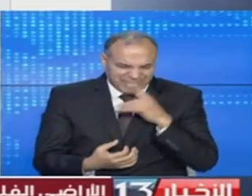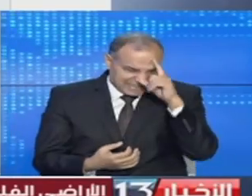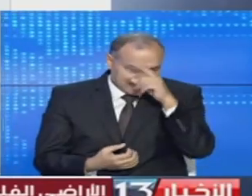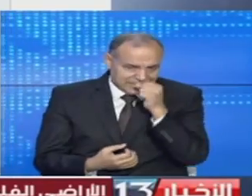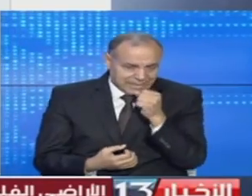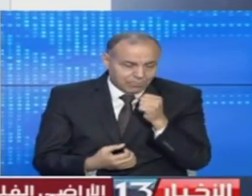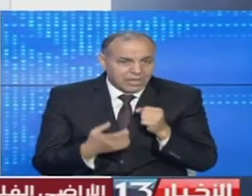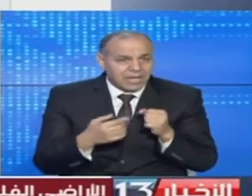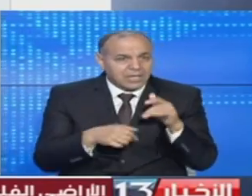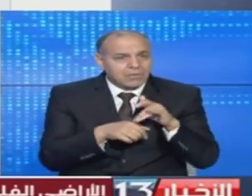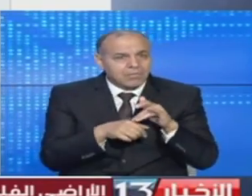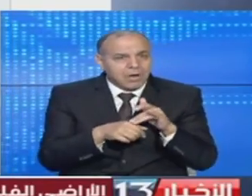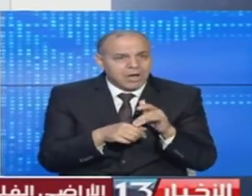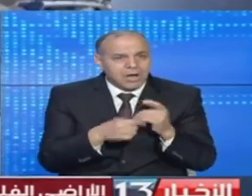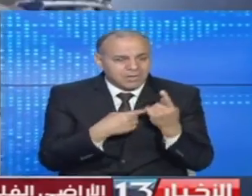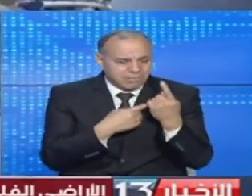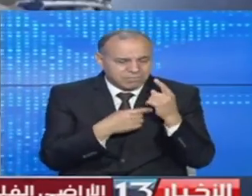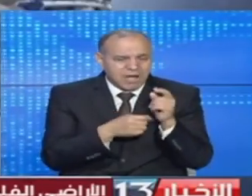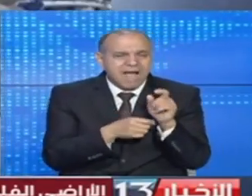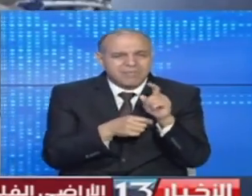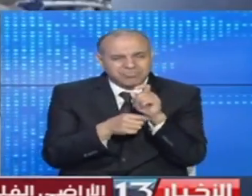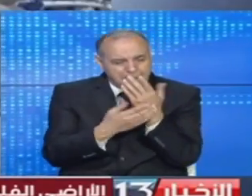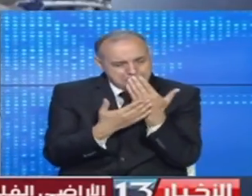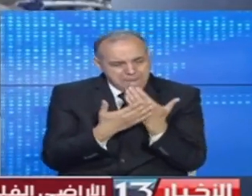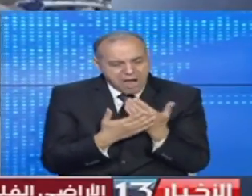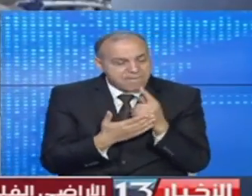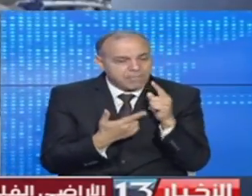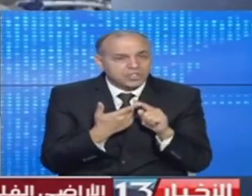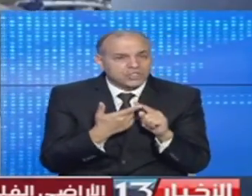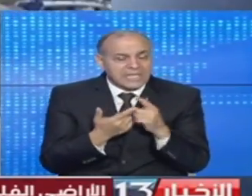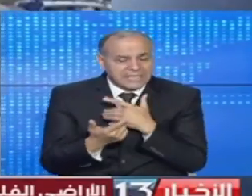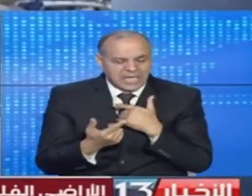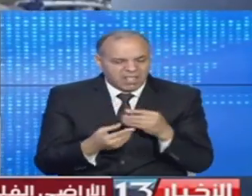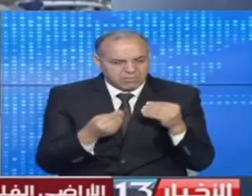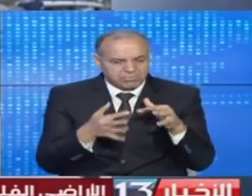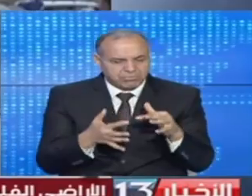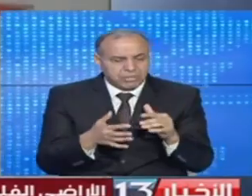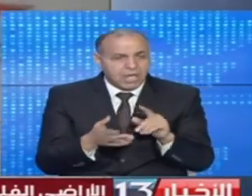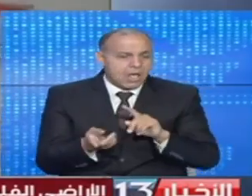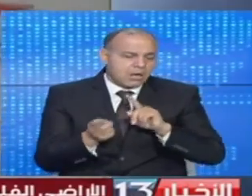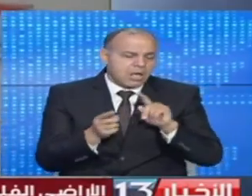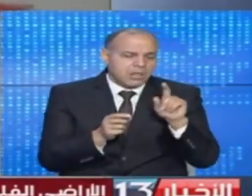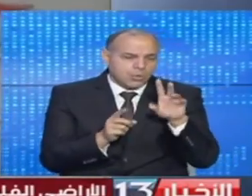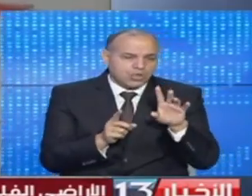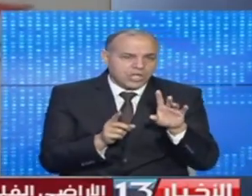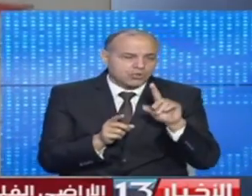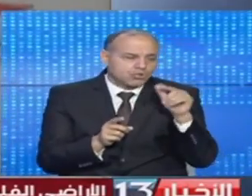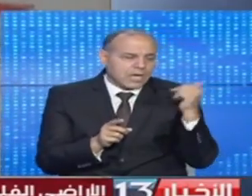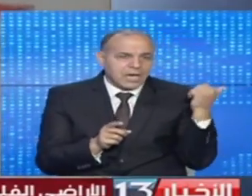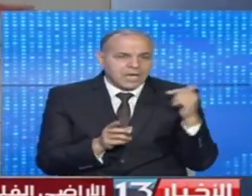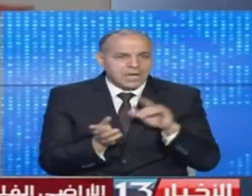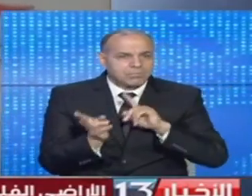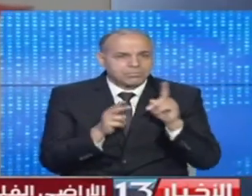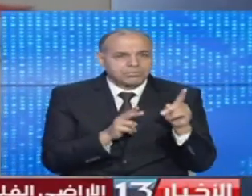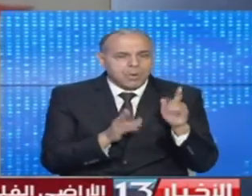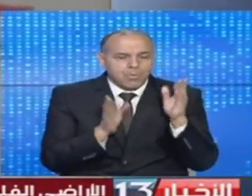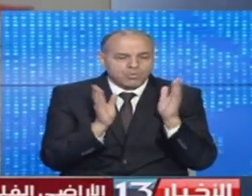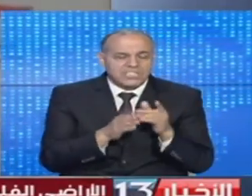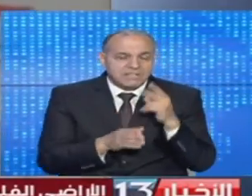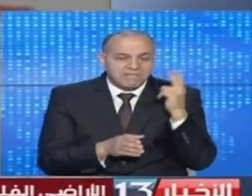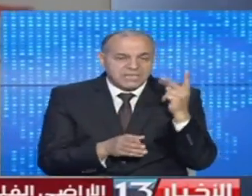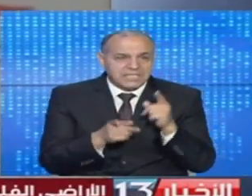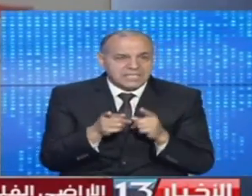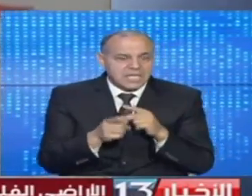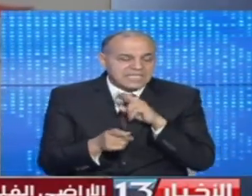نتيجه نقص المناعه وبعد تدهور حالته الصحيه نقل عن نقاط في الثامن عشر من الشهر نفسه الى احد المستشفيات